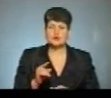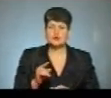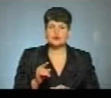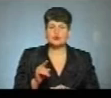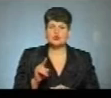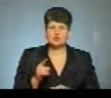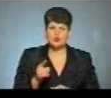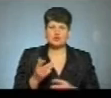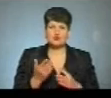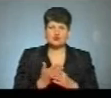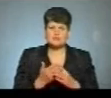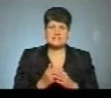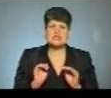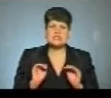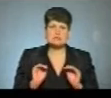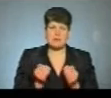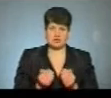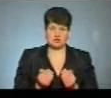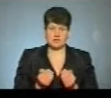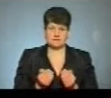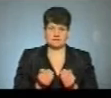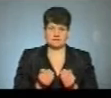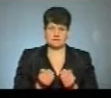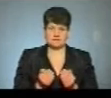субсидії зменшили?